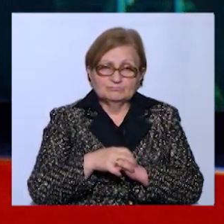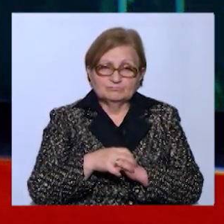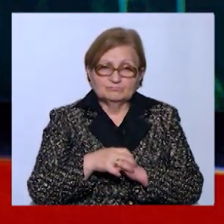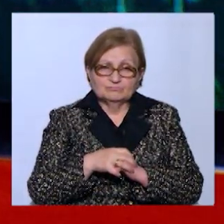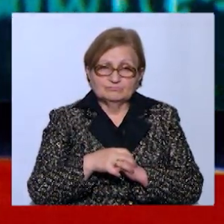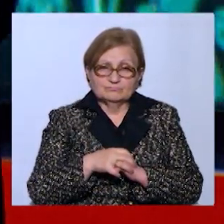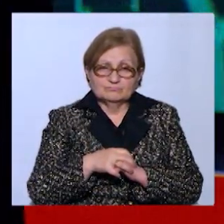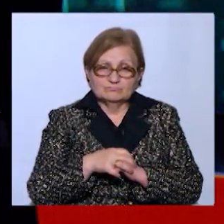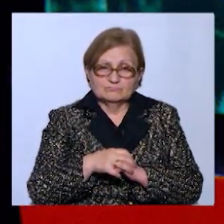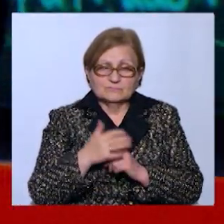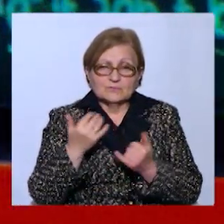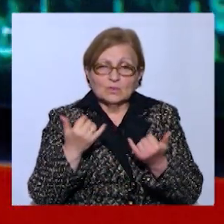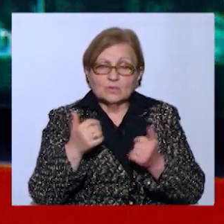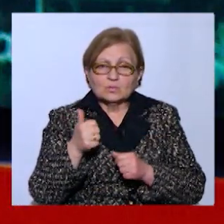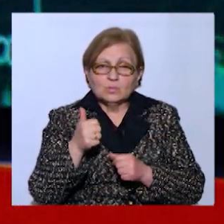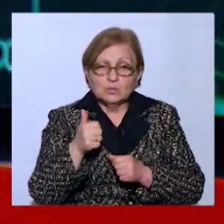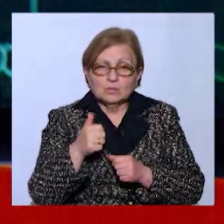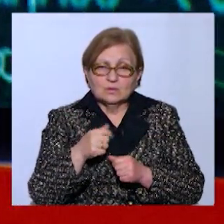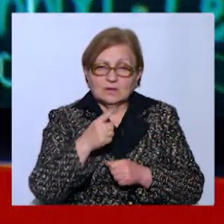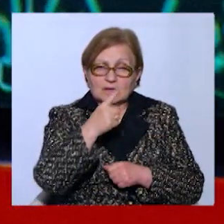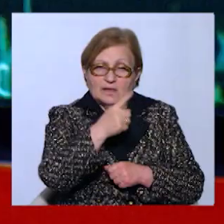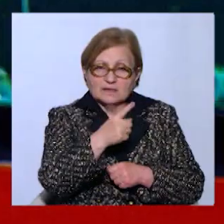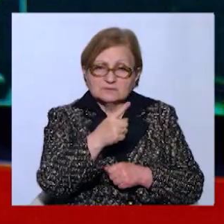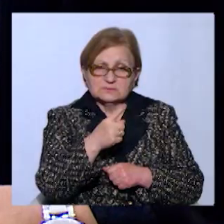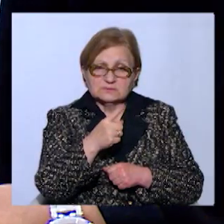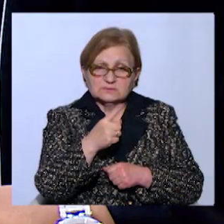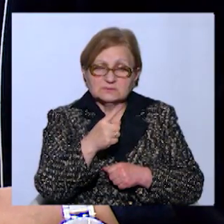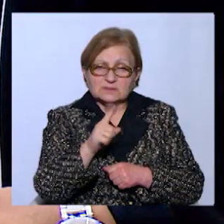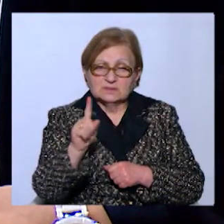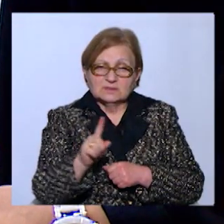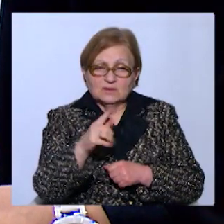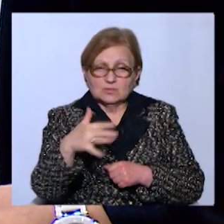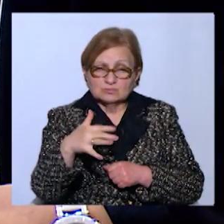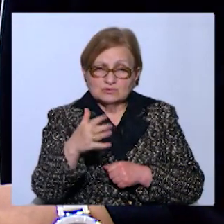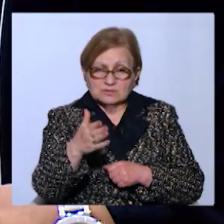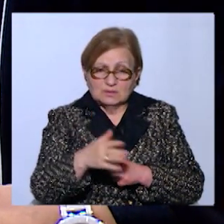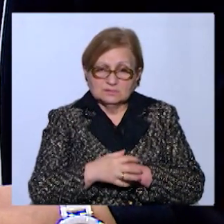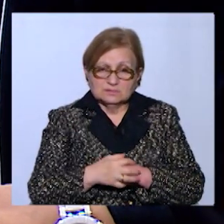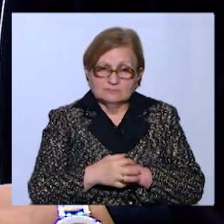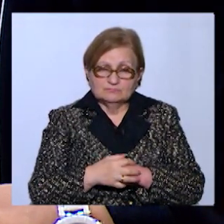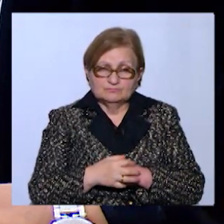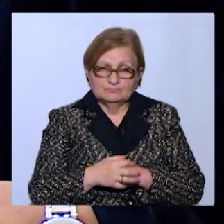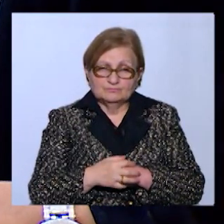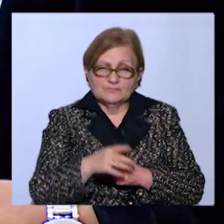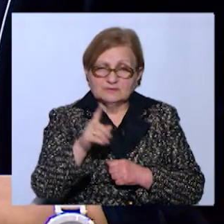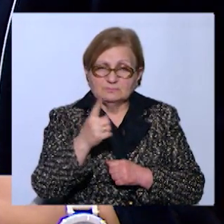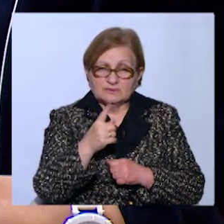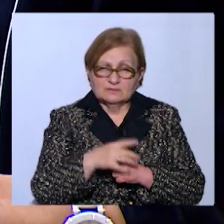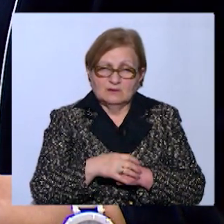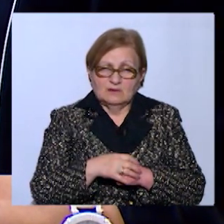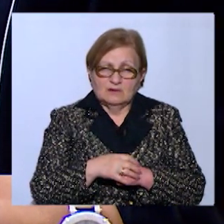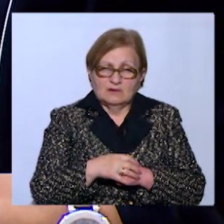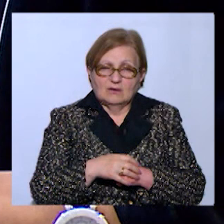ნახეთ, როგორ უნდა ავიღოთ კოორდინატი? 1 50. ესე იგი 1 საათში გაიარა 50. აი ეს წერტილია პირველი. 2